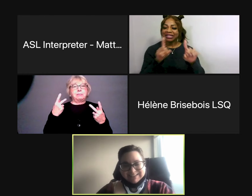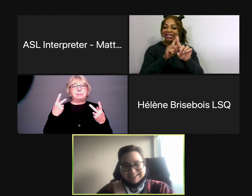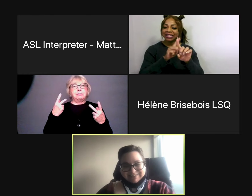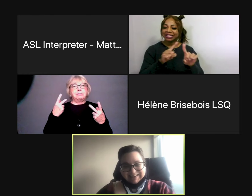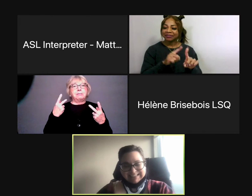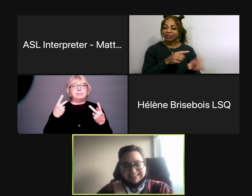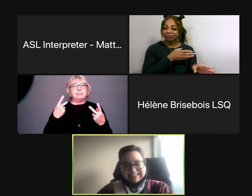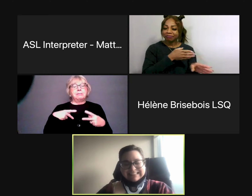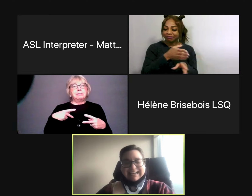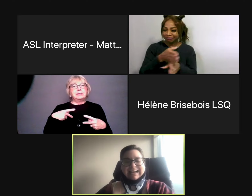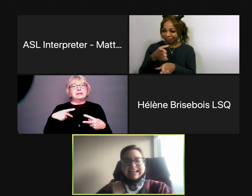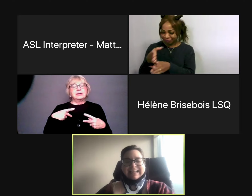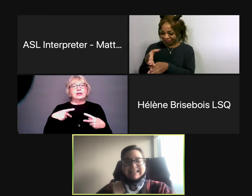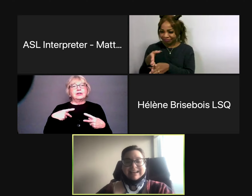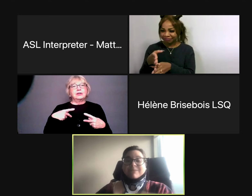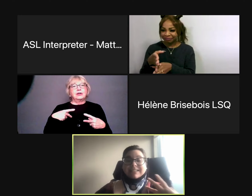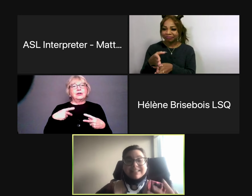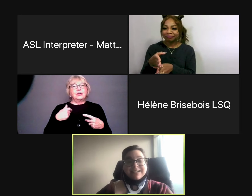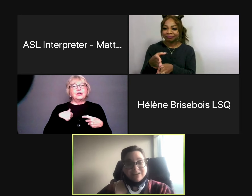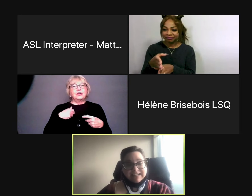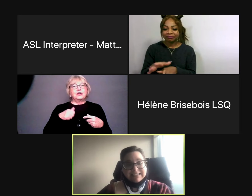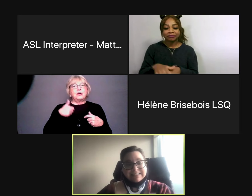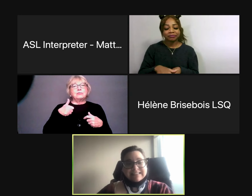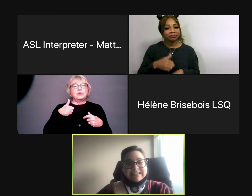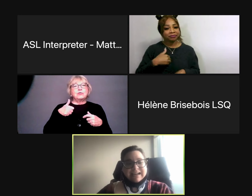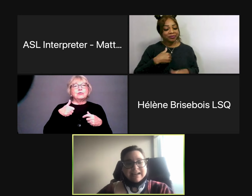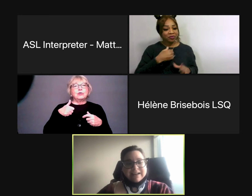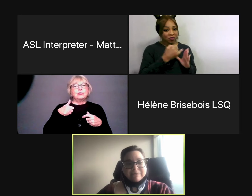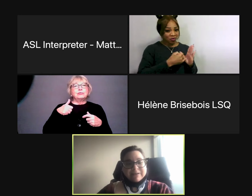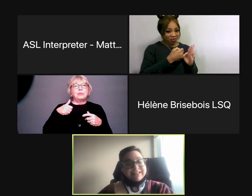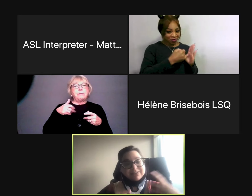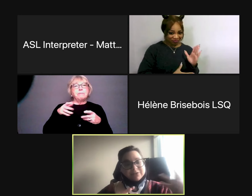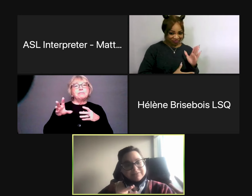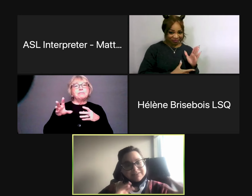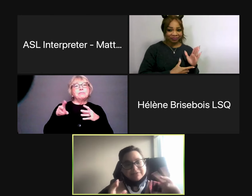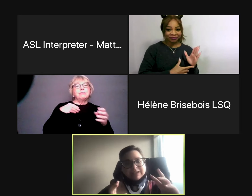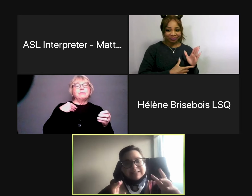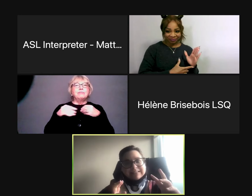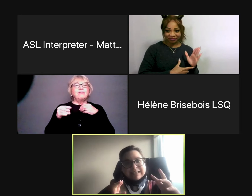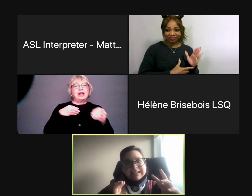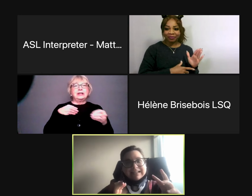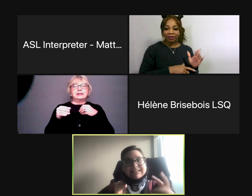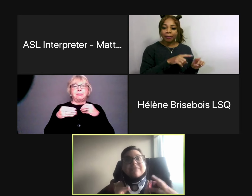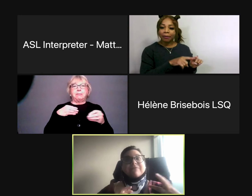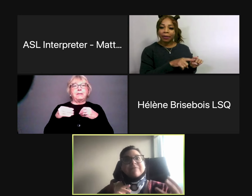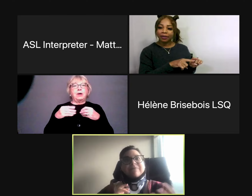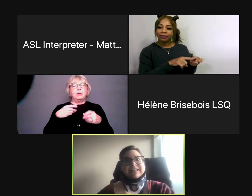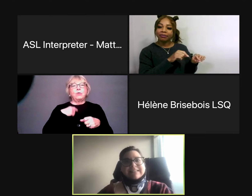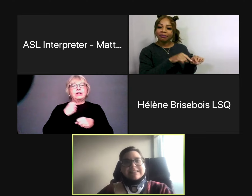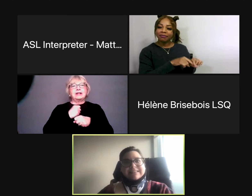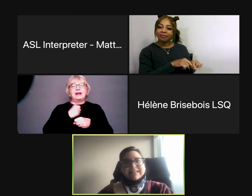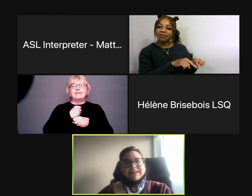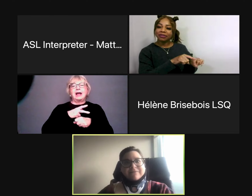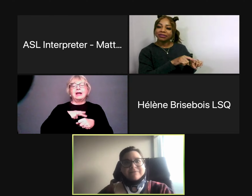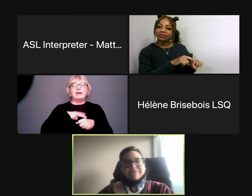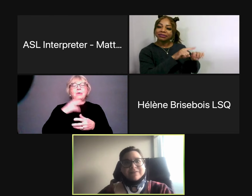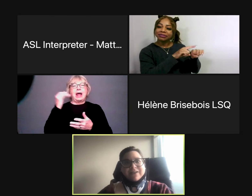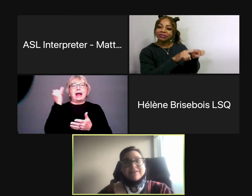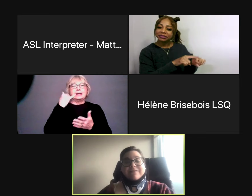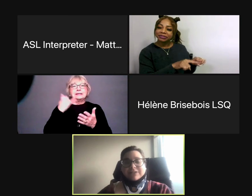je suis polyvalente comme Rachel l'a mentionné, je travaille comme une artiste dans